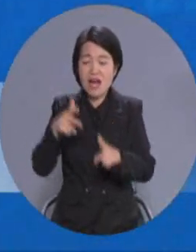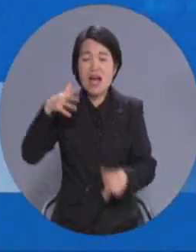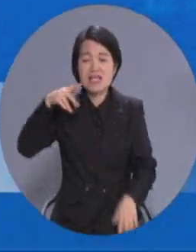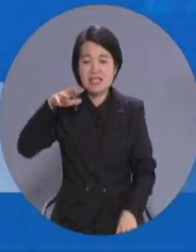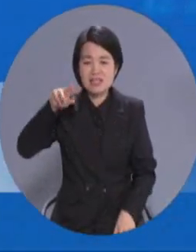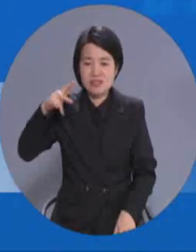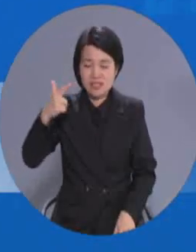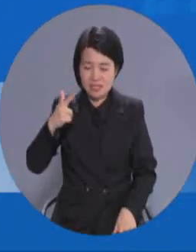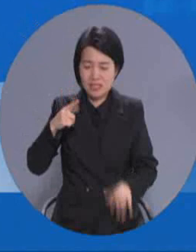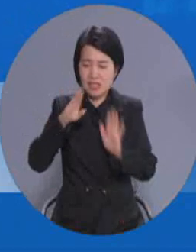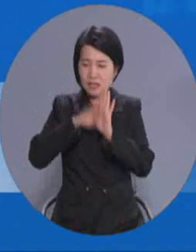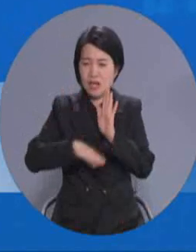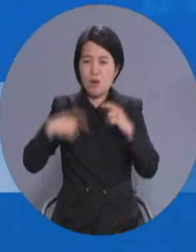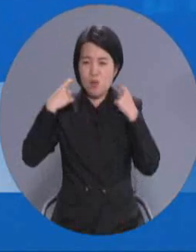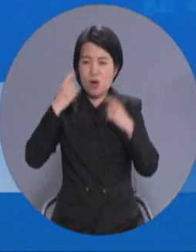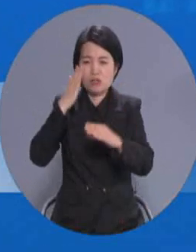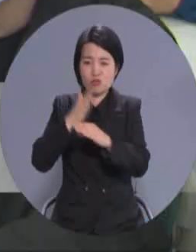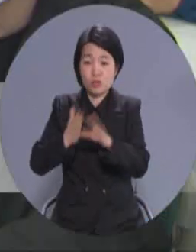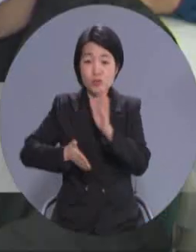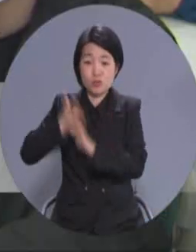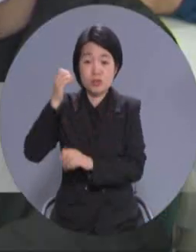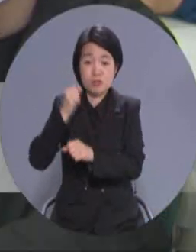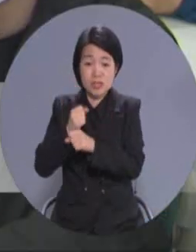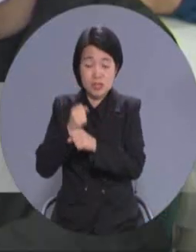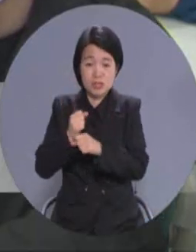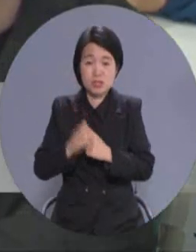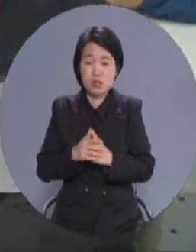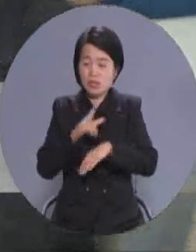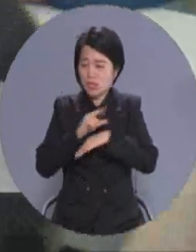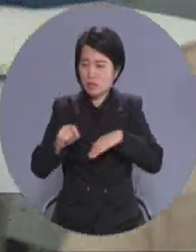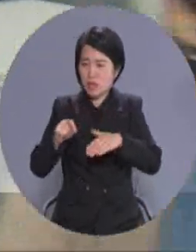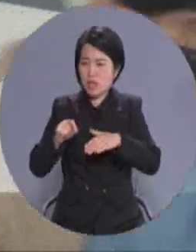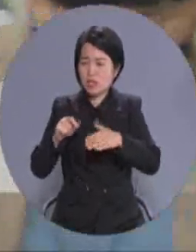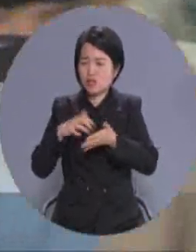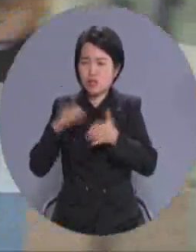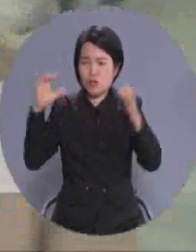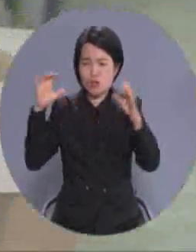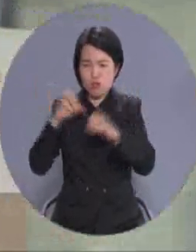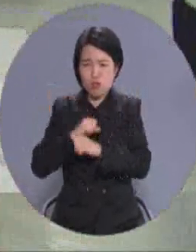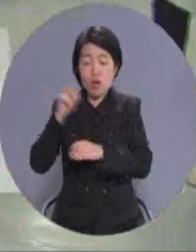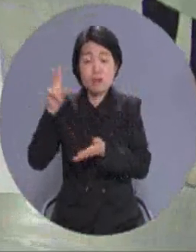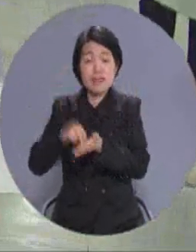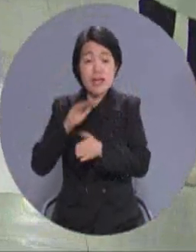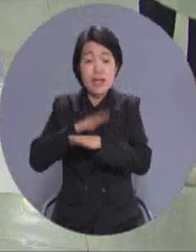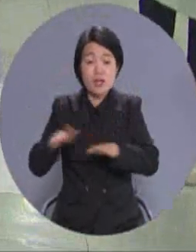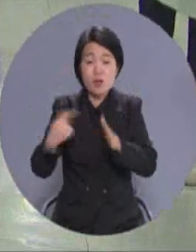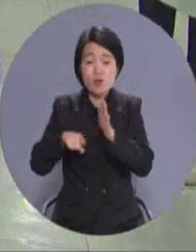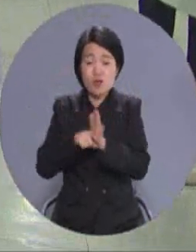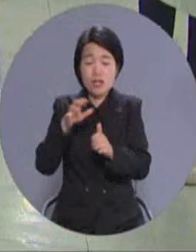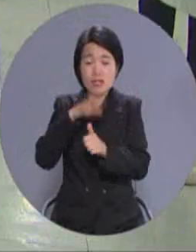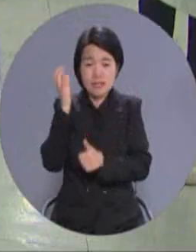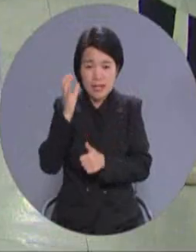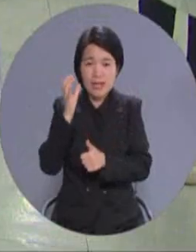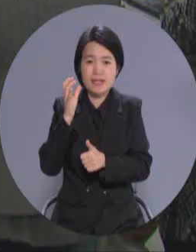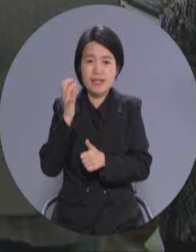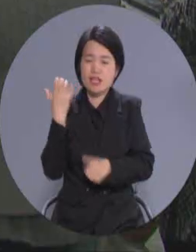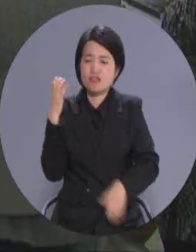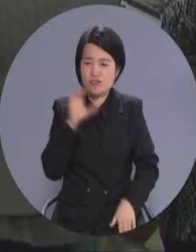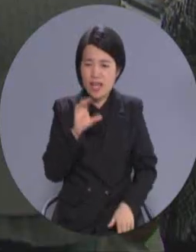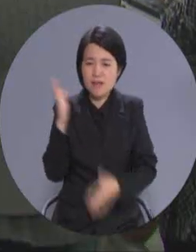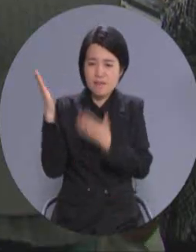2차전지, 남해안 관광의 중심도시로 만들고 지방 소멸 문제를 해결하기 위해 규제 완화와 파격적인